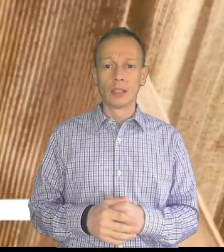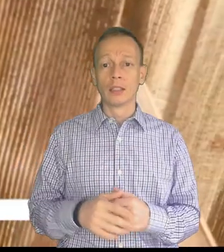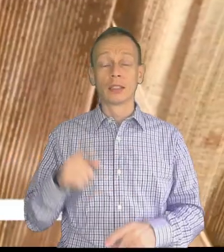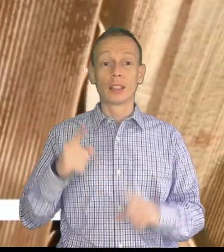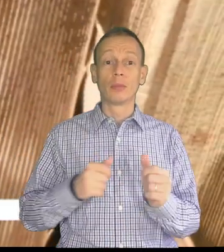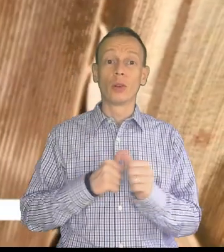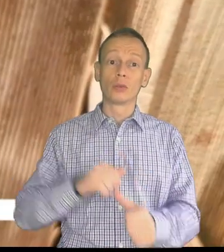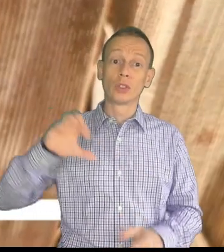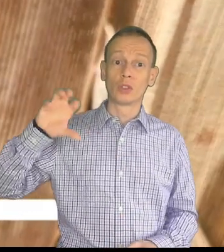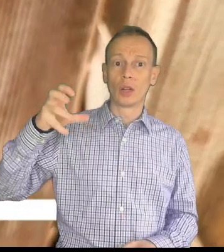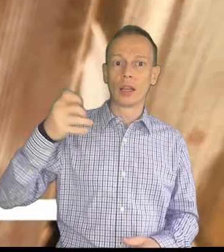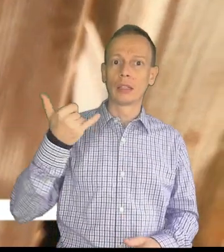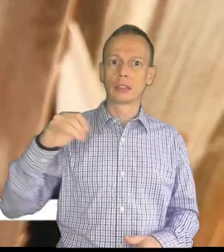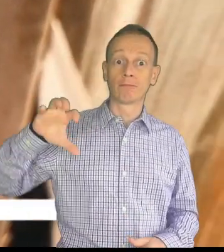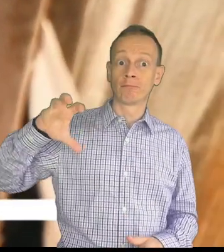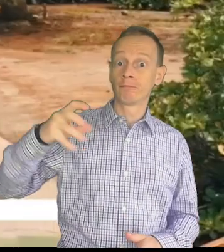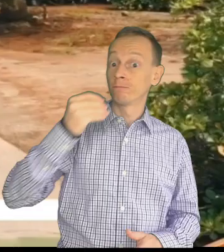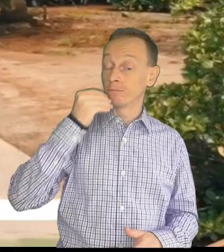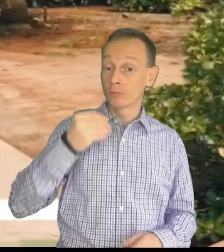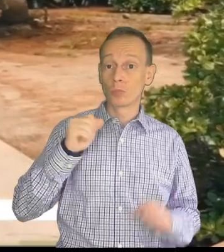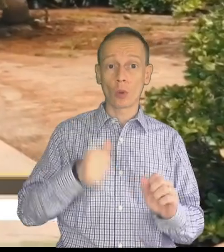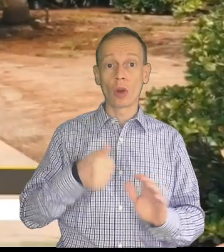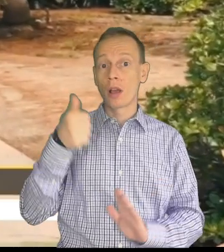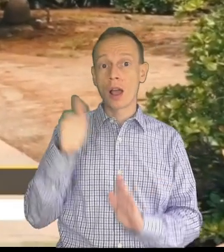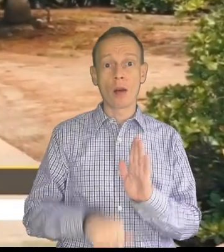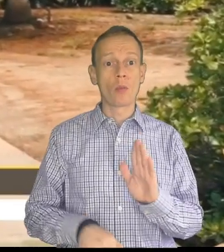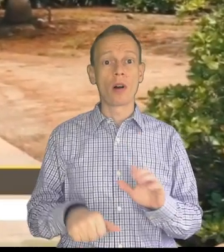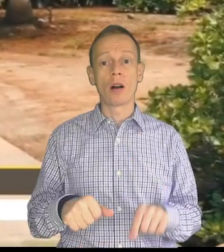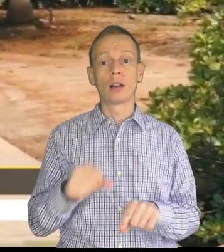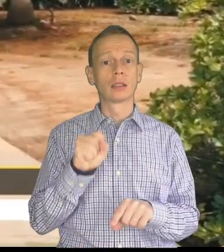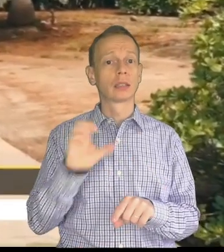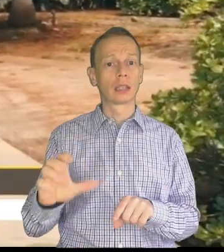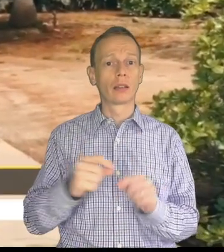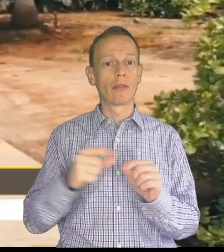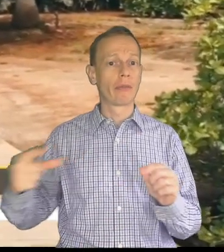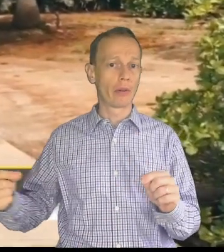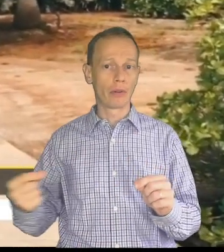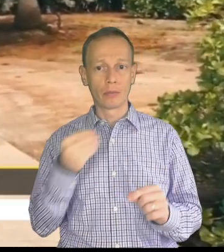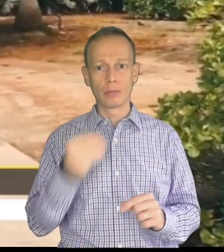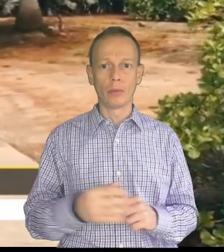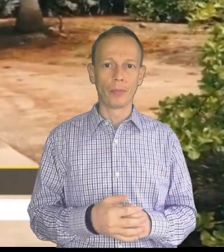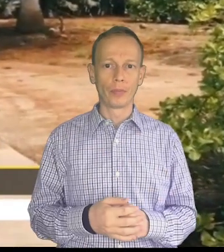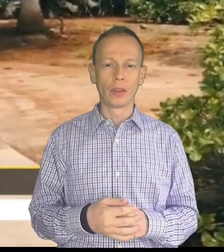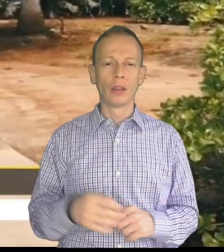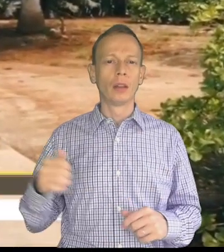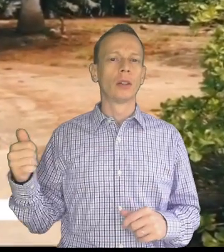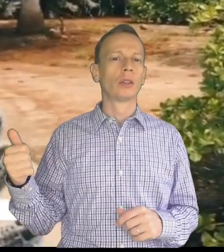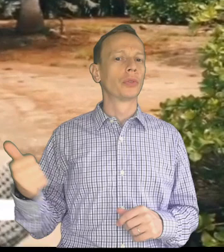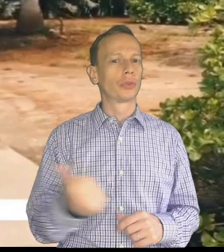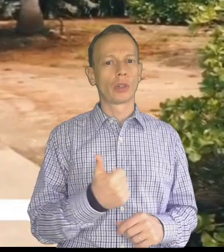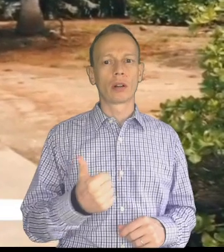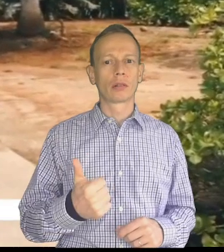dextérité. Tout dépend du soleil. S'il fait très beau, En un mois maximum, les feuilles sont